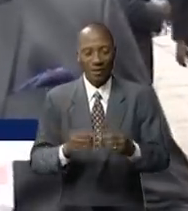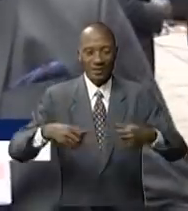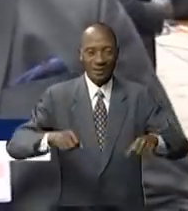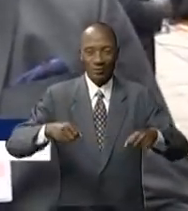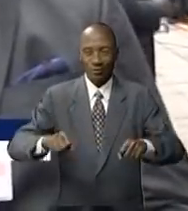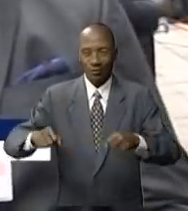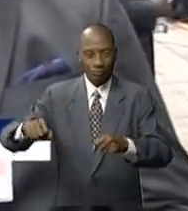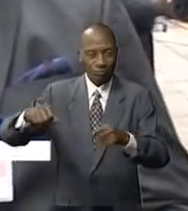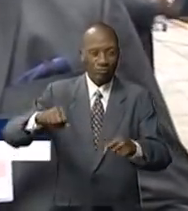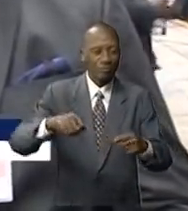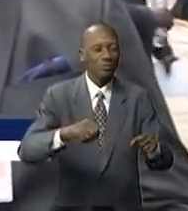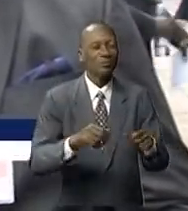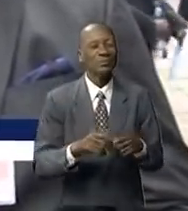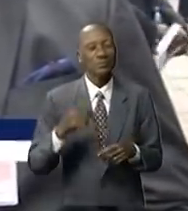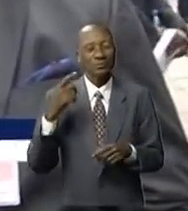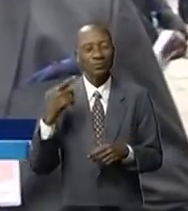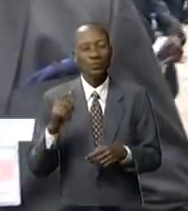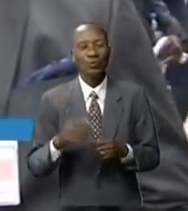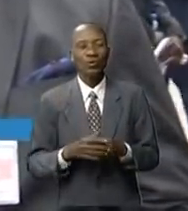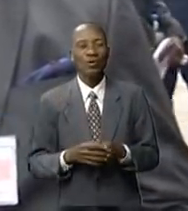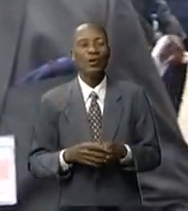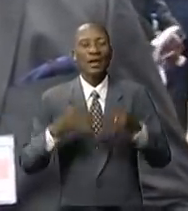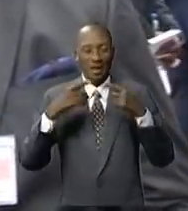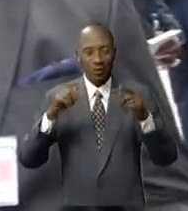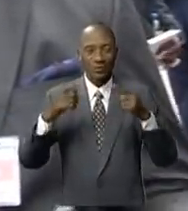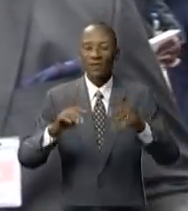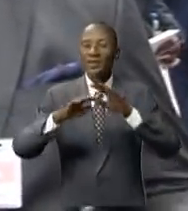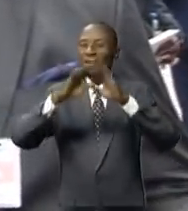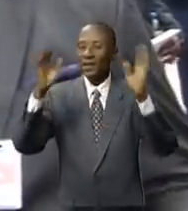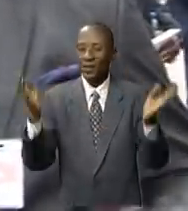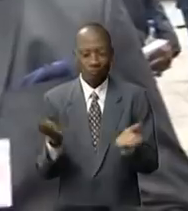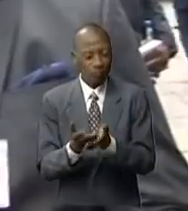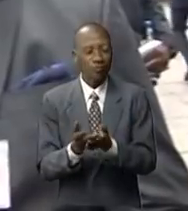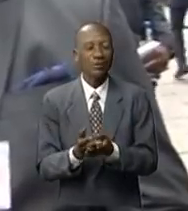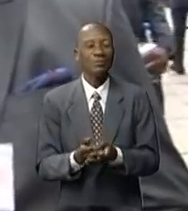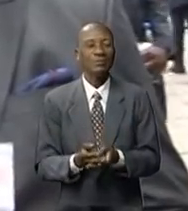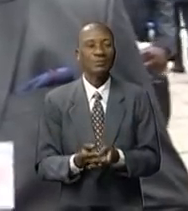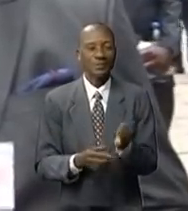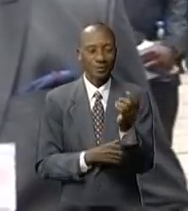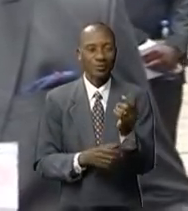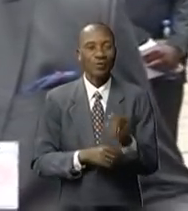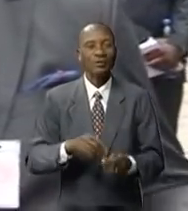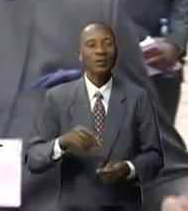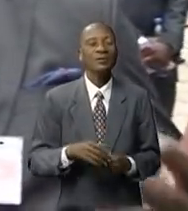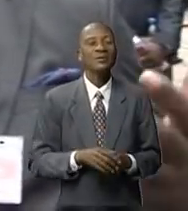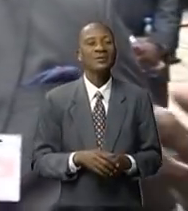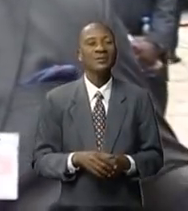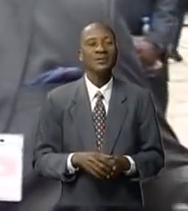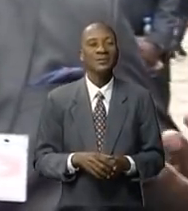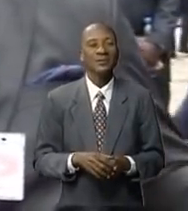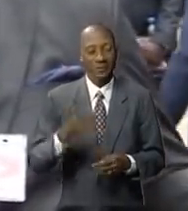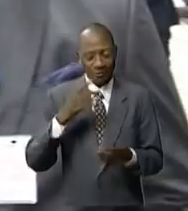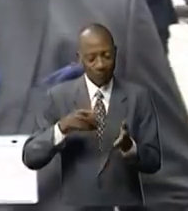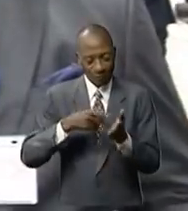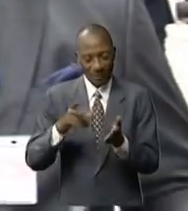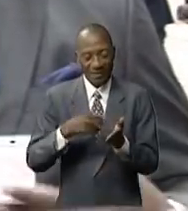intéressés à répondre à leurs devoirs constitutionnels de payer les impôts. Maintenant, avec cette campagne, nous voulons atteindre les deux